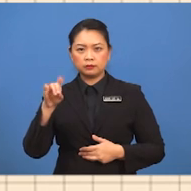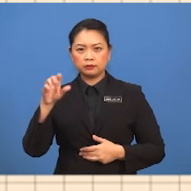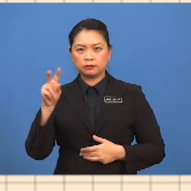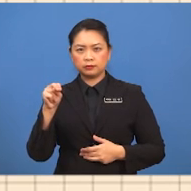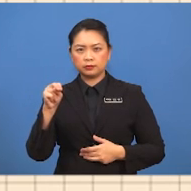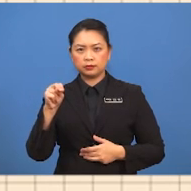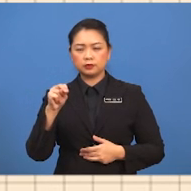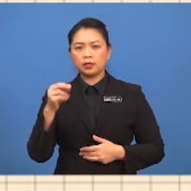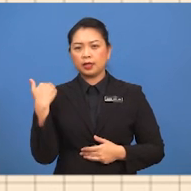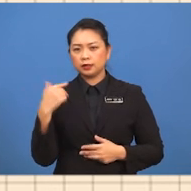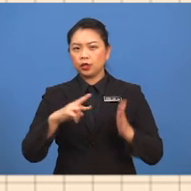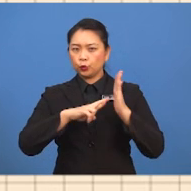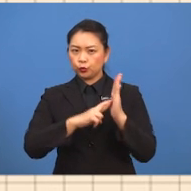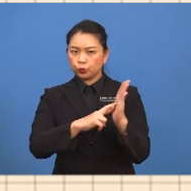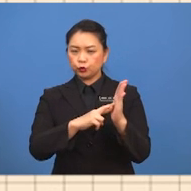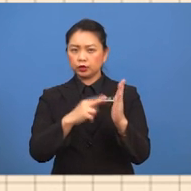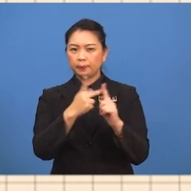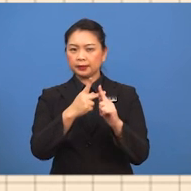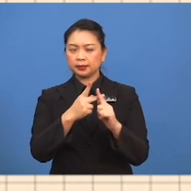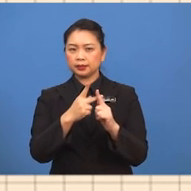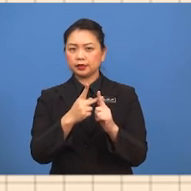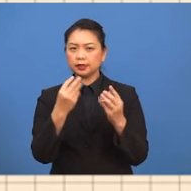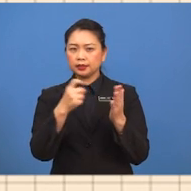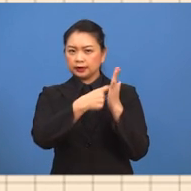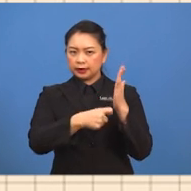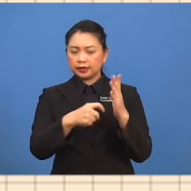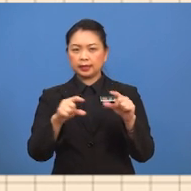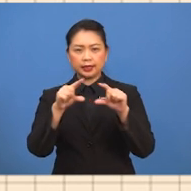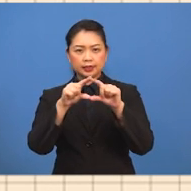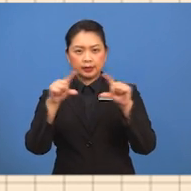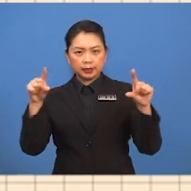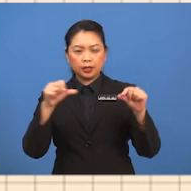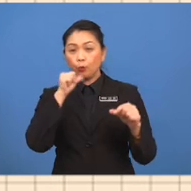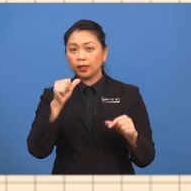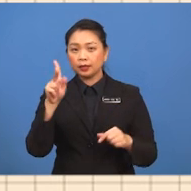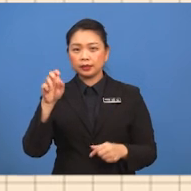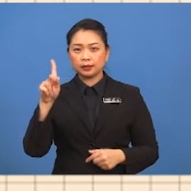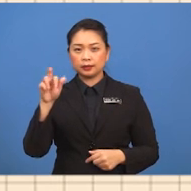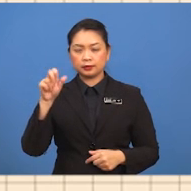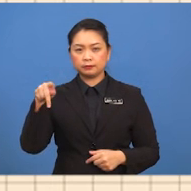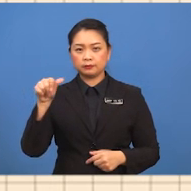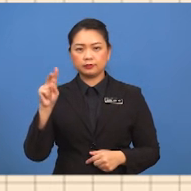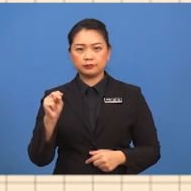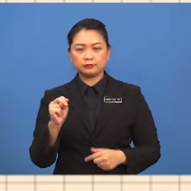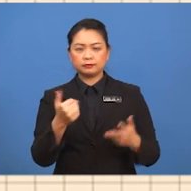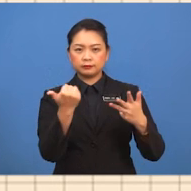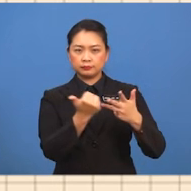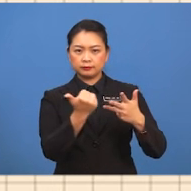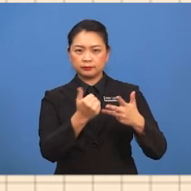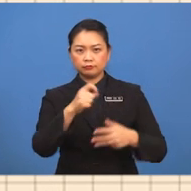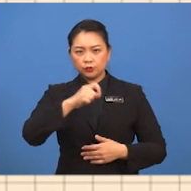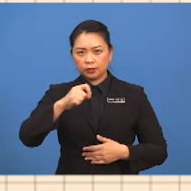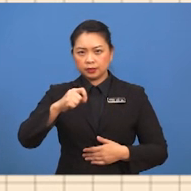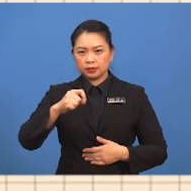median, min dan julat adalah merujuk kepada nilai data, bukan kekerapan. Keempat,